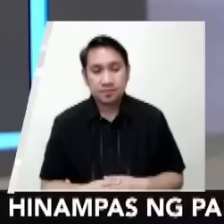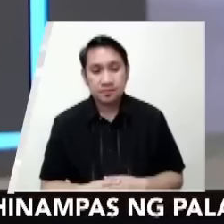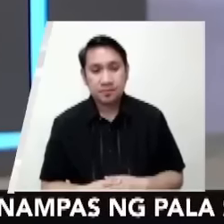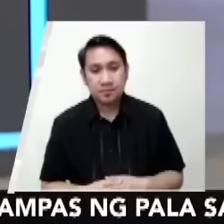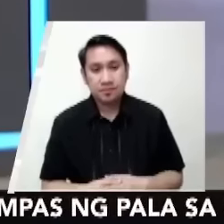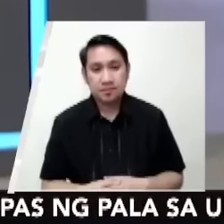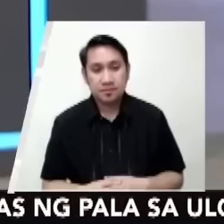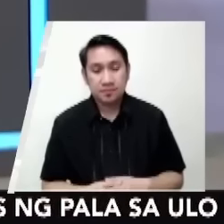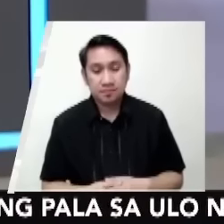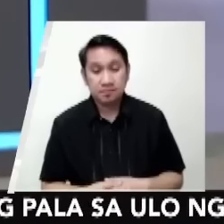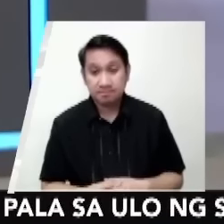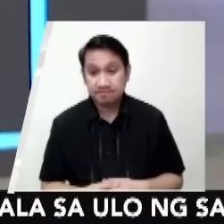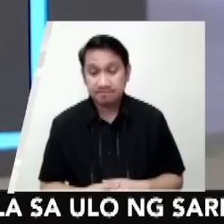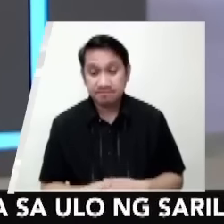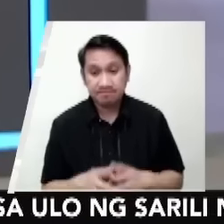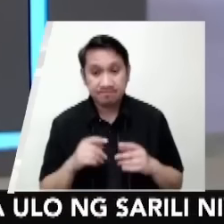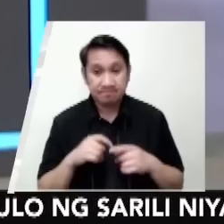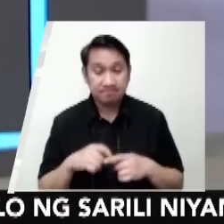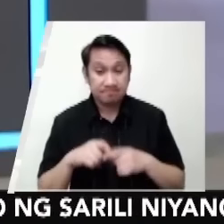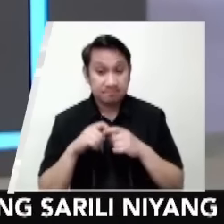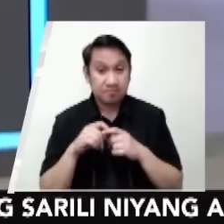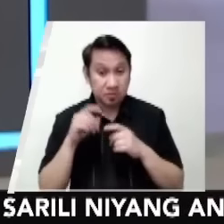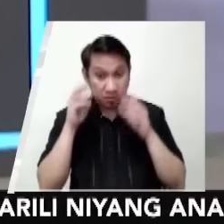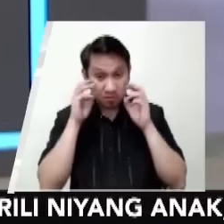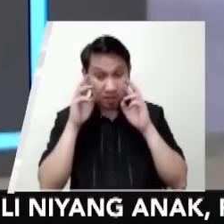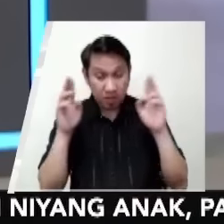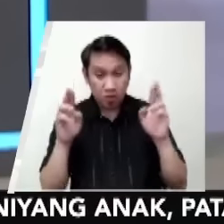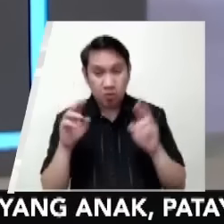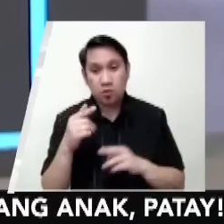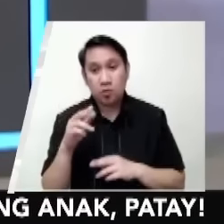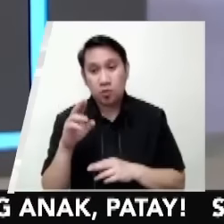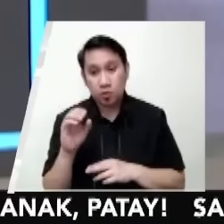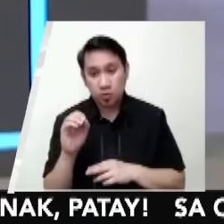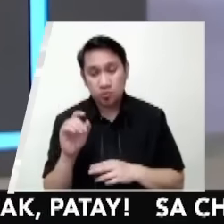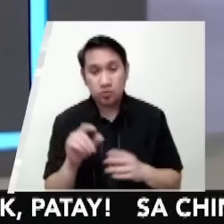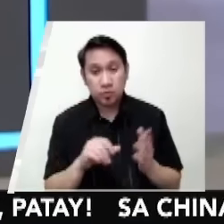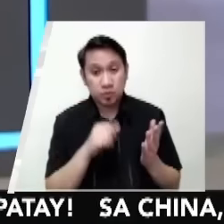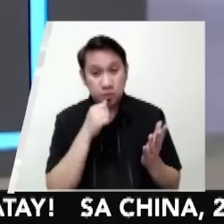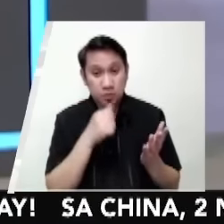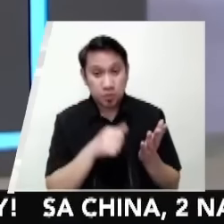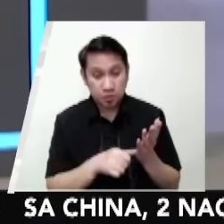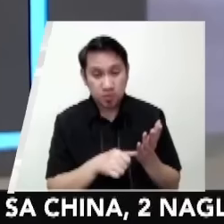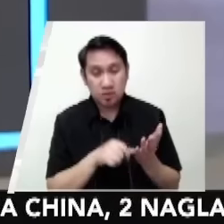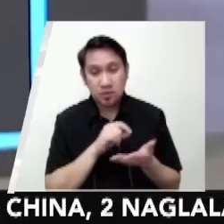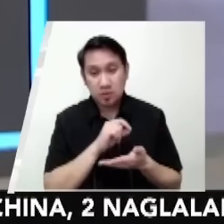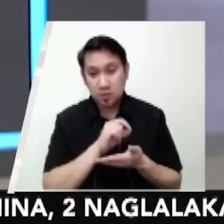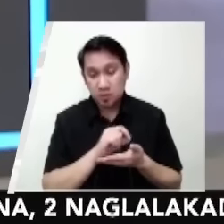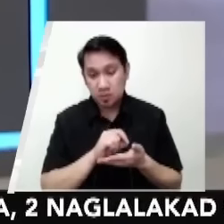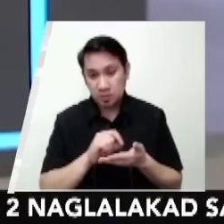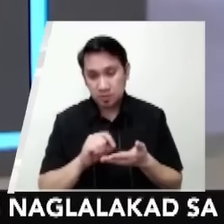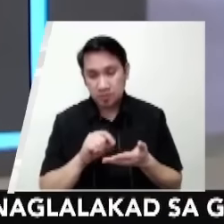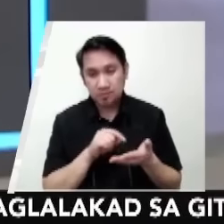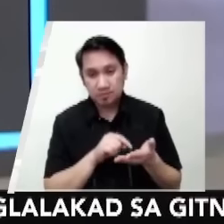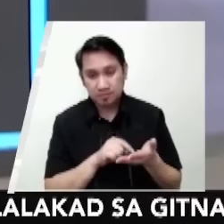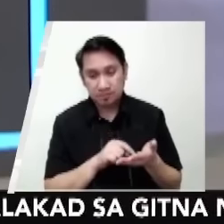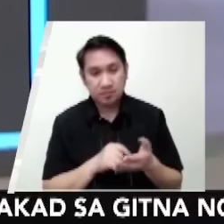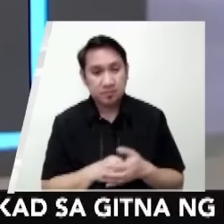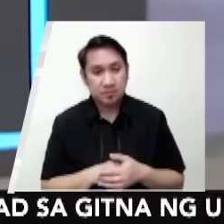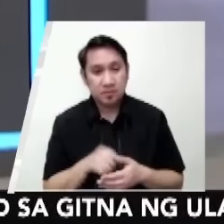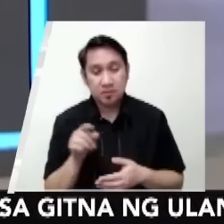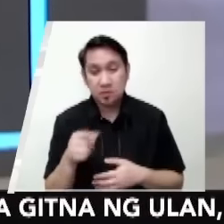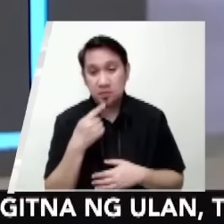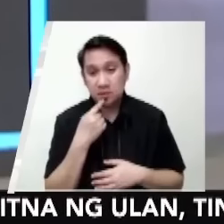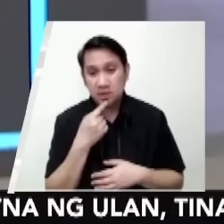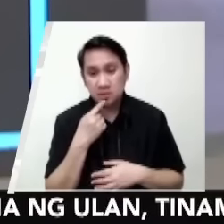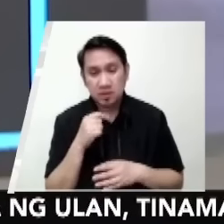Iginiit ng sinuspending si Mayor Alice Guo sa isang sulat para sa Presidential Anti-Crime Commission na hindi siya sangkot